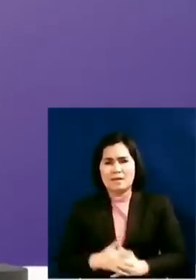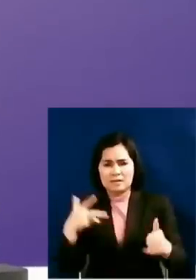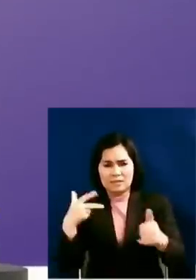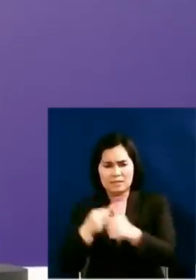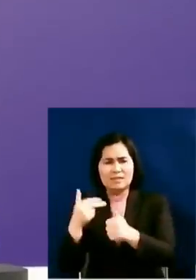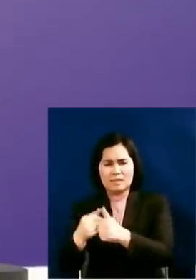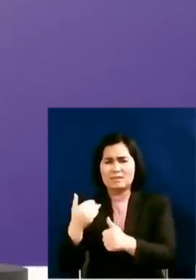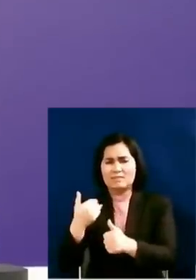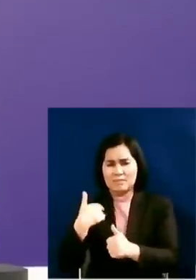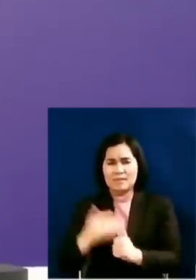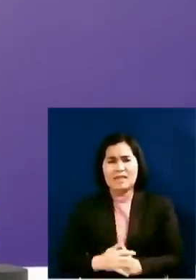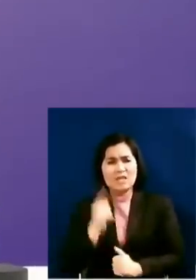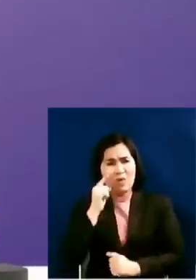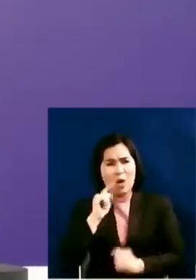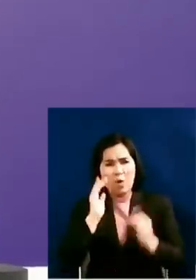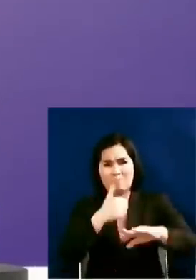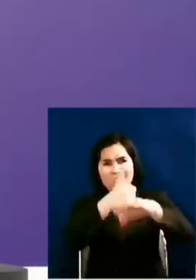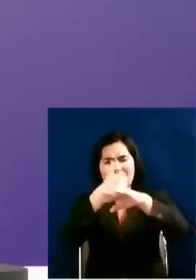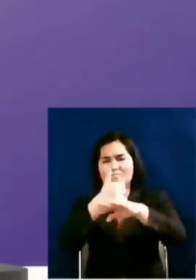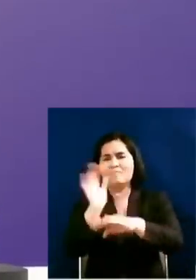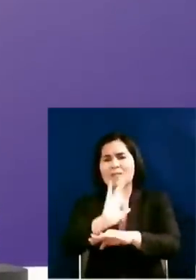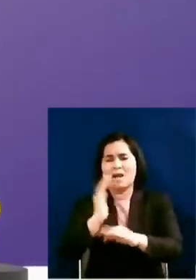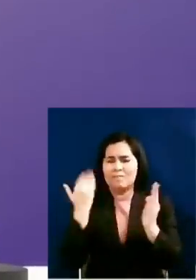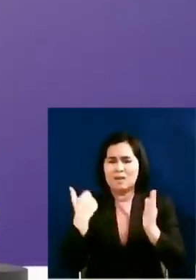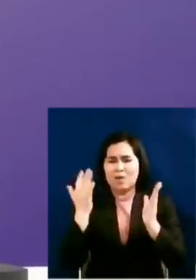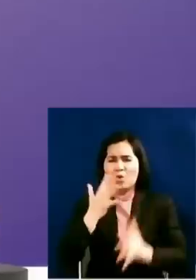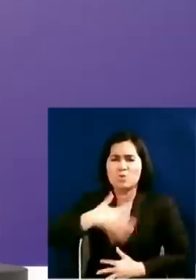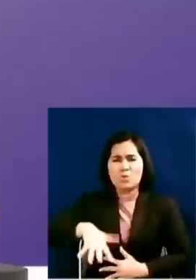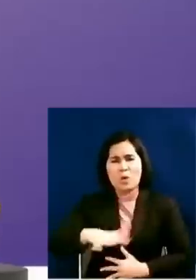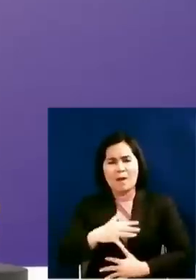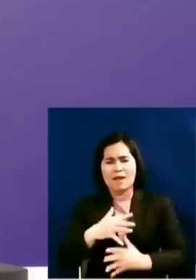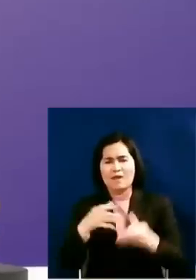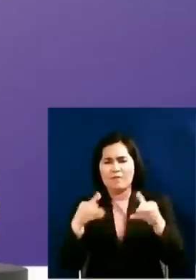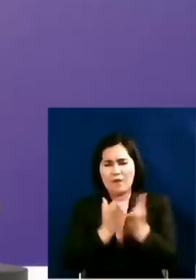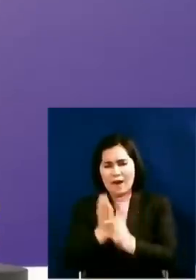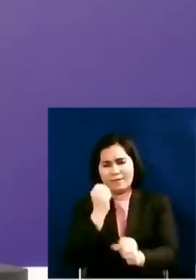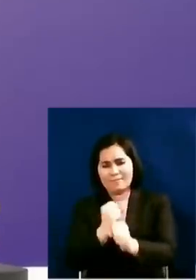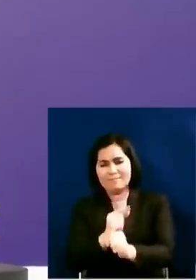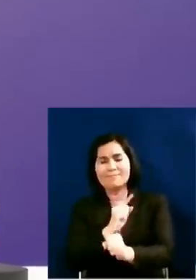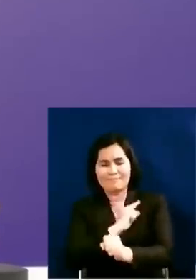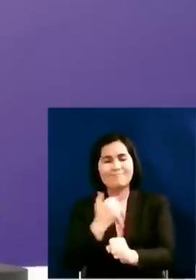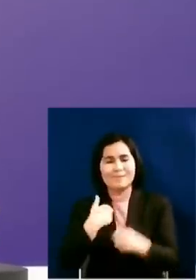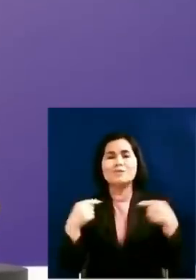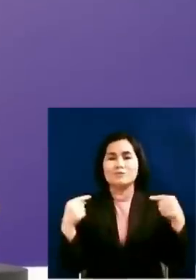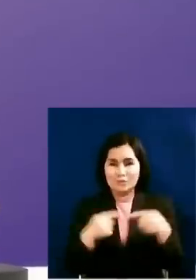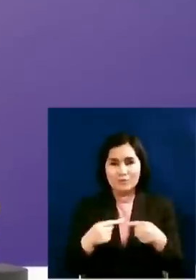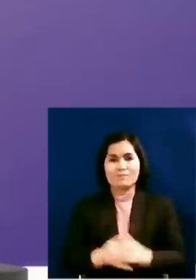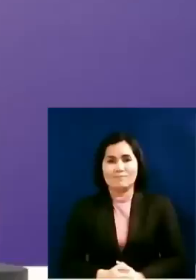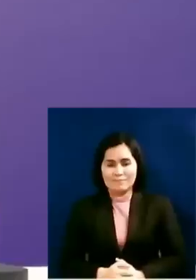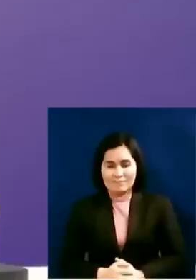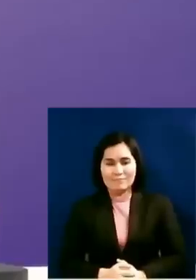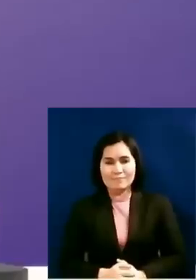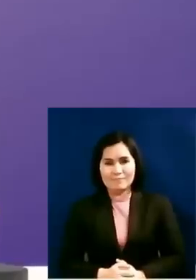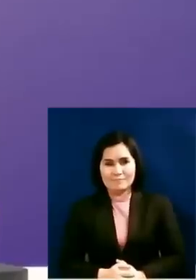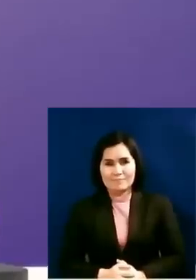นะครับเพราะฉะนั้นที่บอกว่าเป็น VIP ก็คงไม่ใช่ตรงตามข้อเท็จจริงทั้งหมดทีเดียวนะครับก็จะมีบุคคลกรอื่นๆที่มาฉีดด้ว